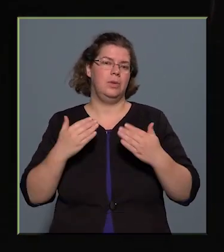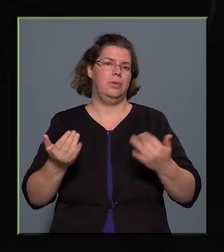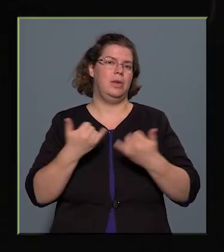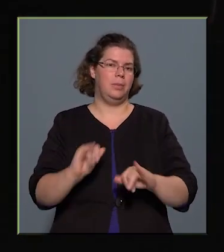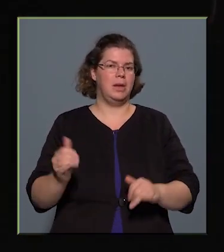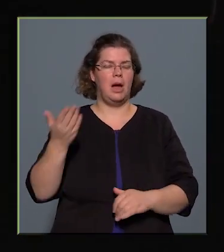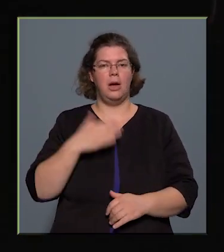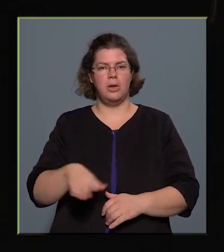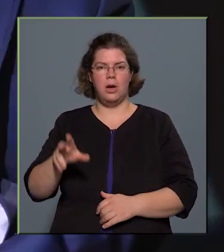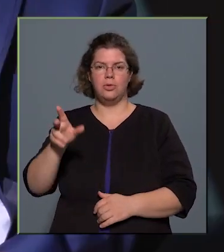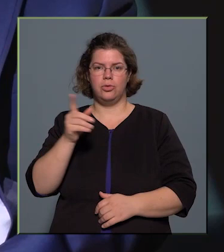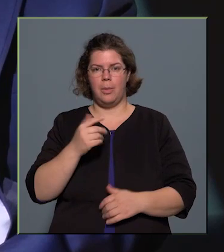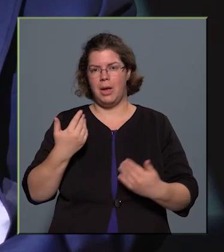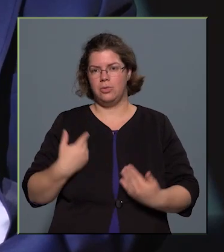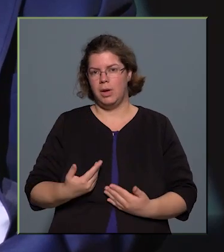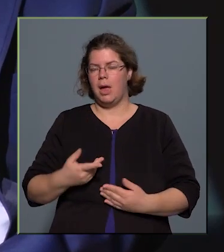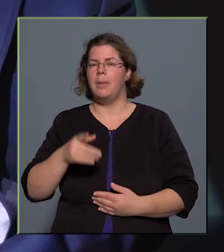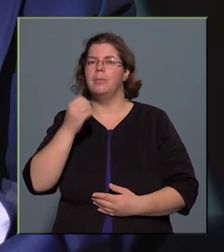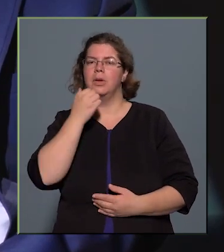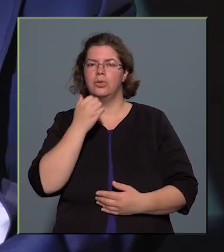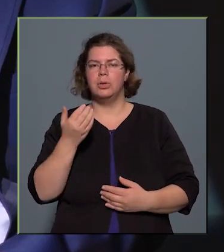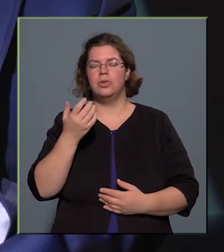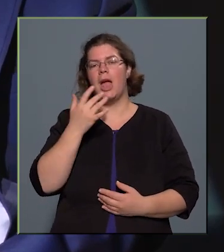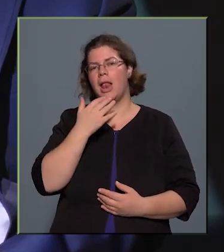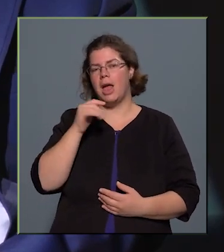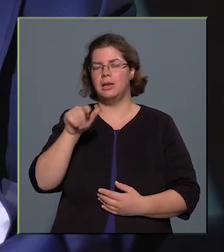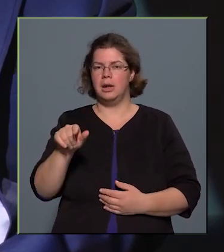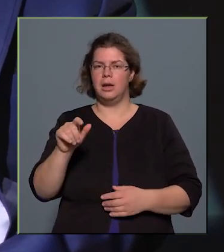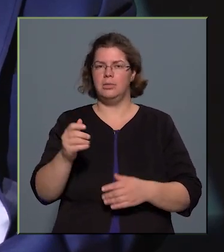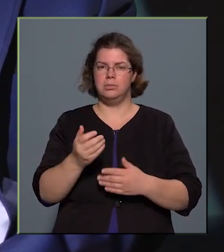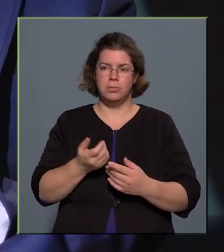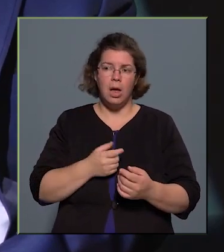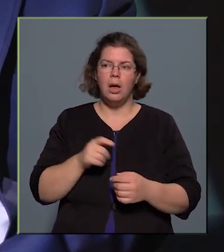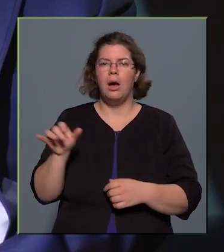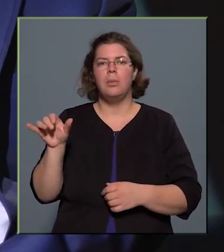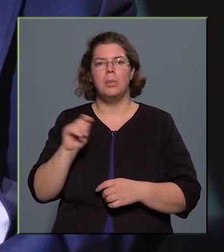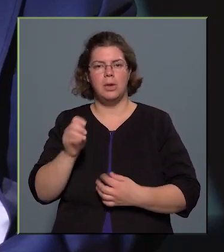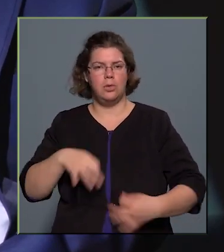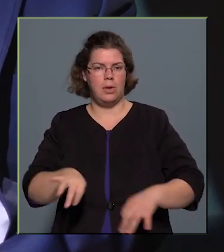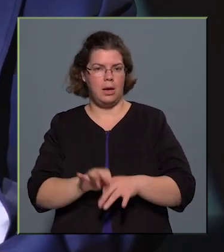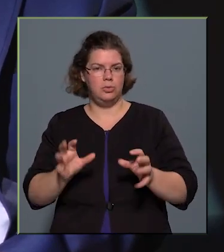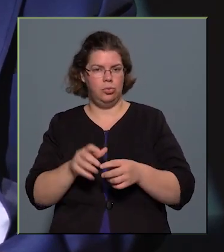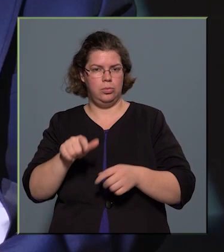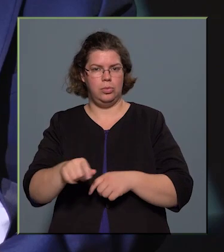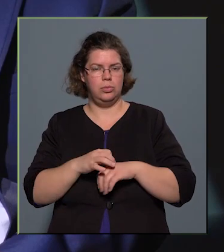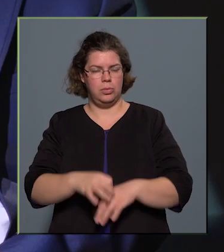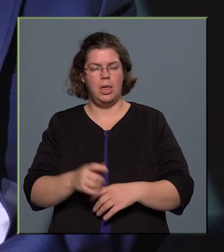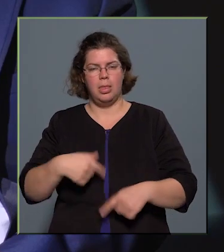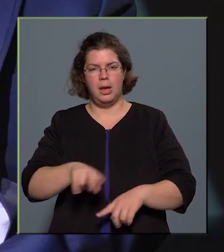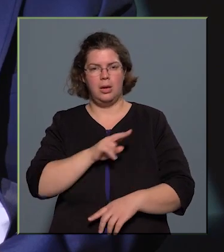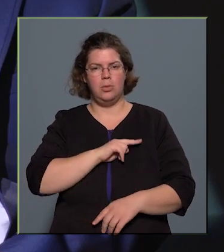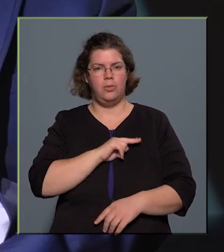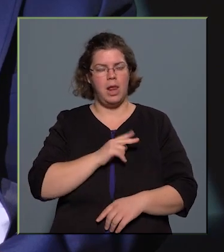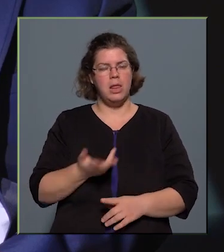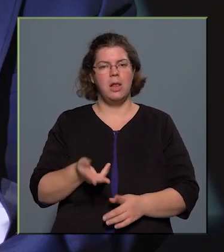Hajas Tamás vagyok, Mitsubishi Electric munkatársa, én a végfelhasználói csoportot vezetem Magyarországon. Nekünk itt a feladatunk az, hogy